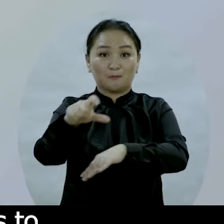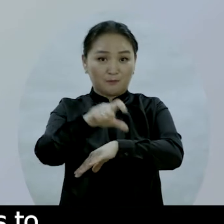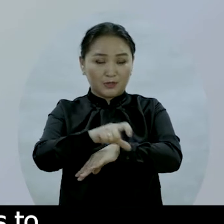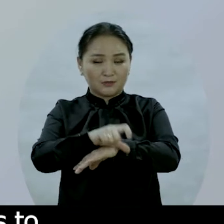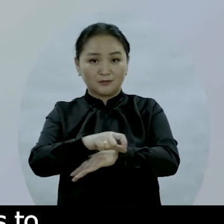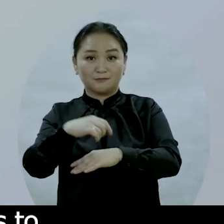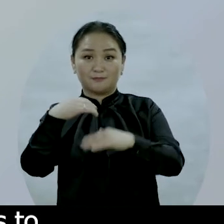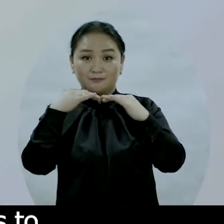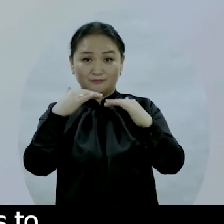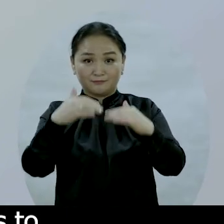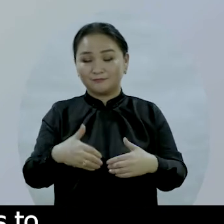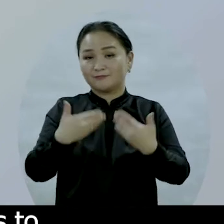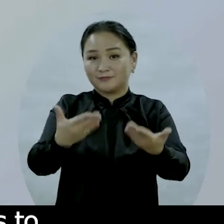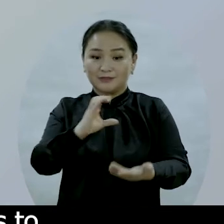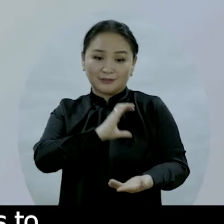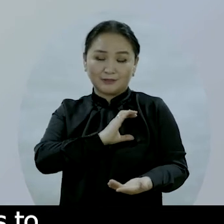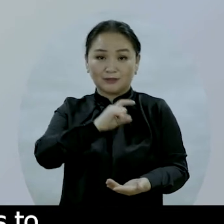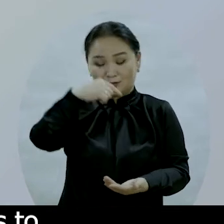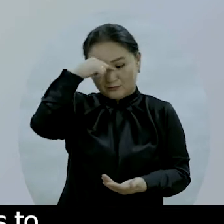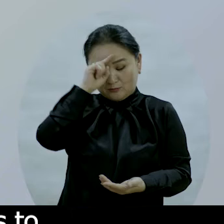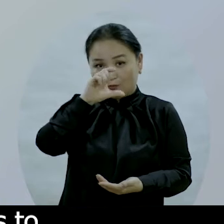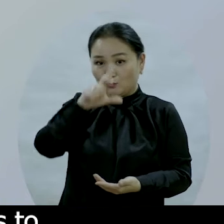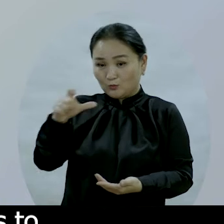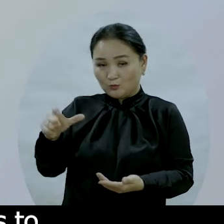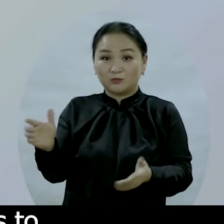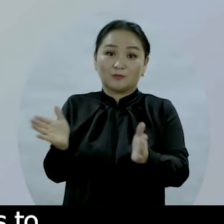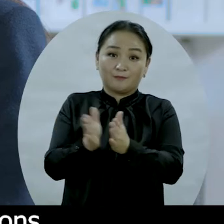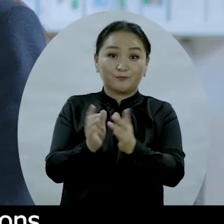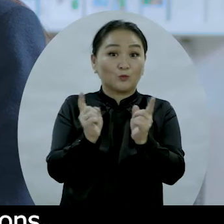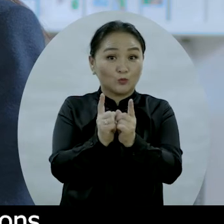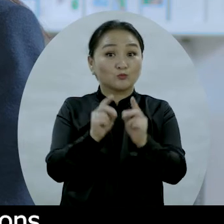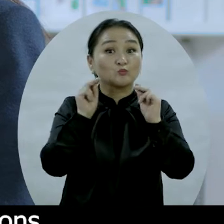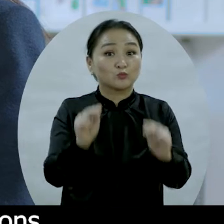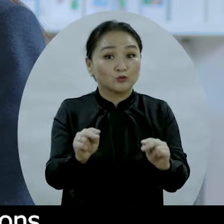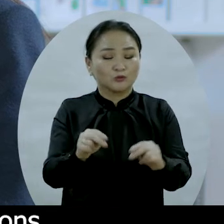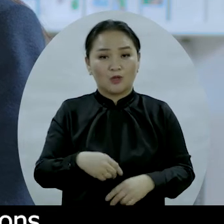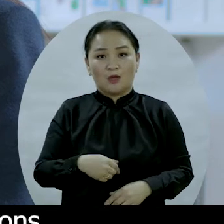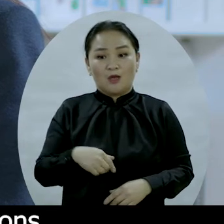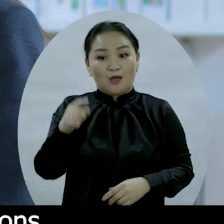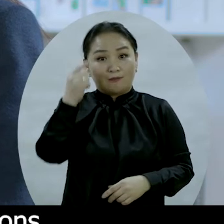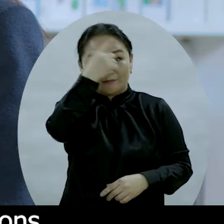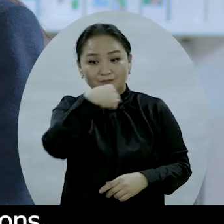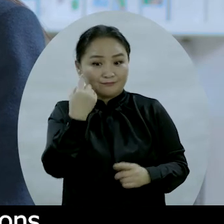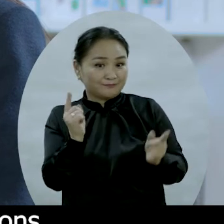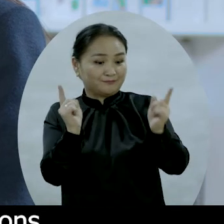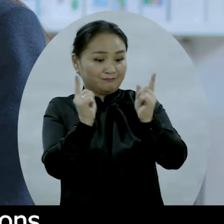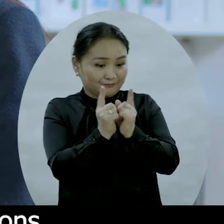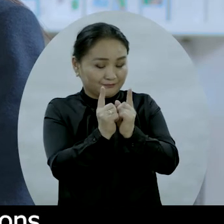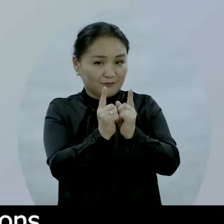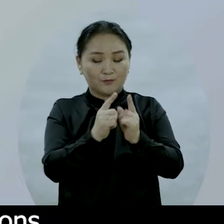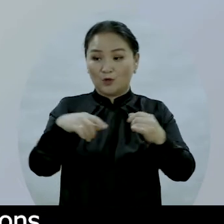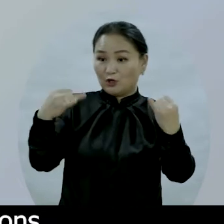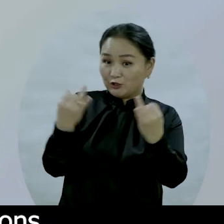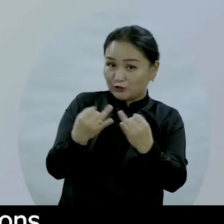тохирсон мэрэгжлийн мэрэгсэн үйлчилгээг сэтгэл зүйчдийн багаас авах боломжтой. За, та үйлчилгээг нүүт толсон уулзалтаар,